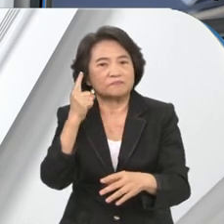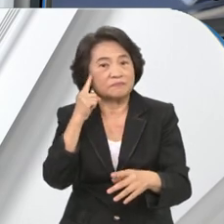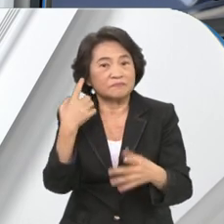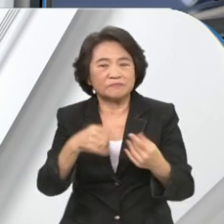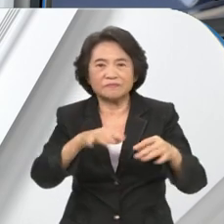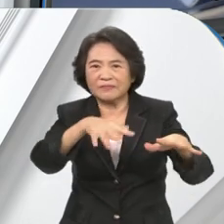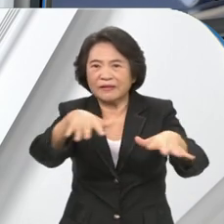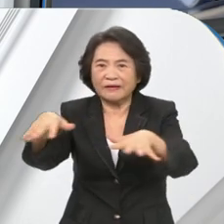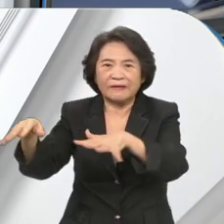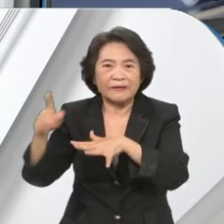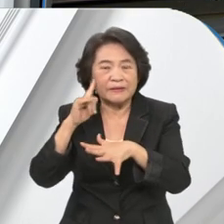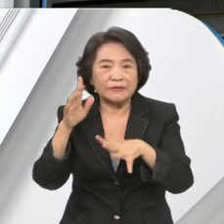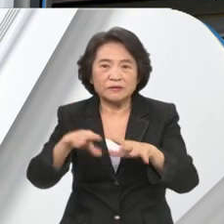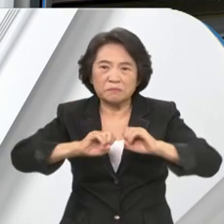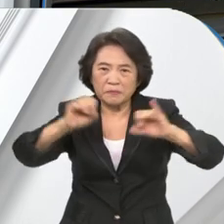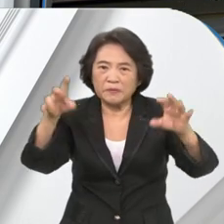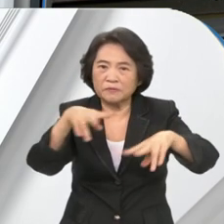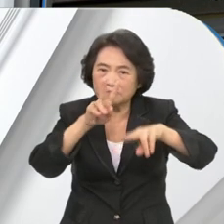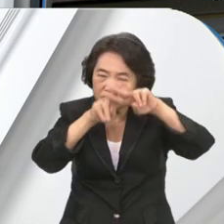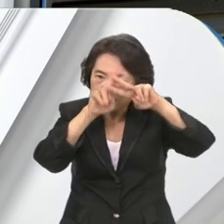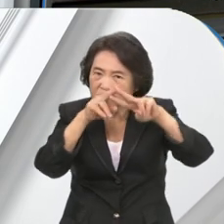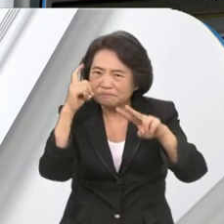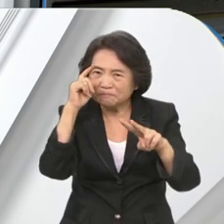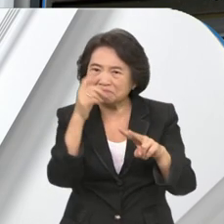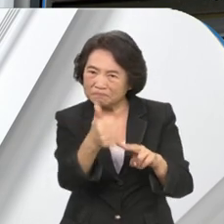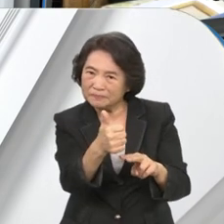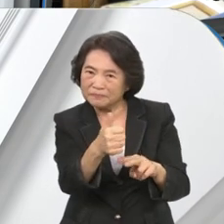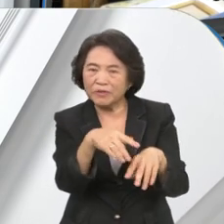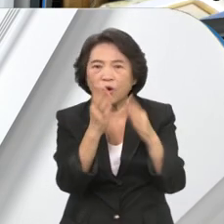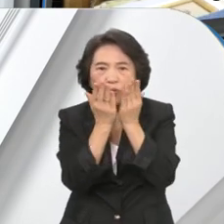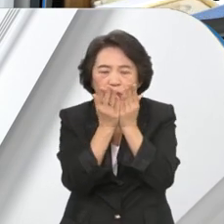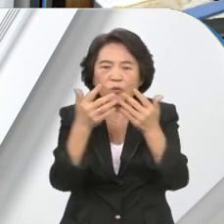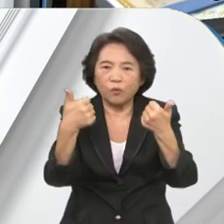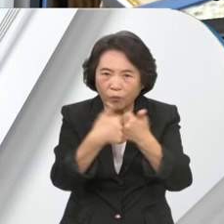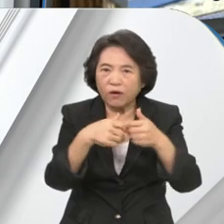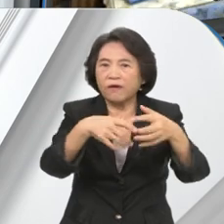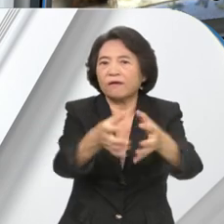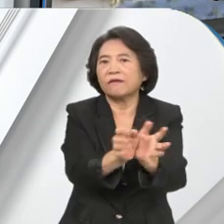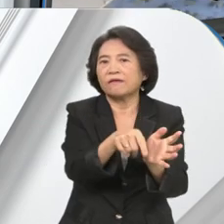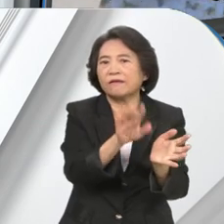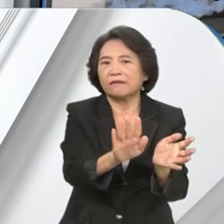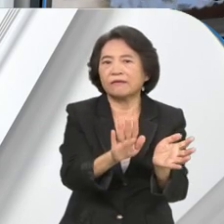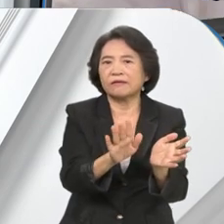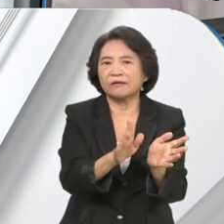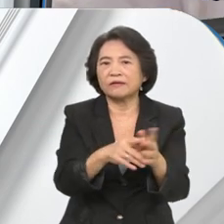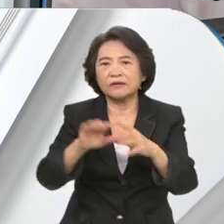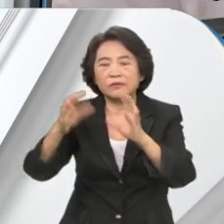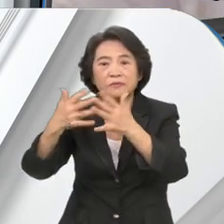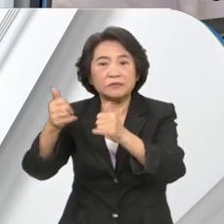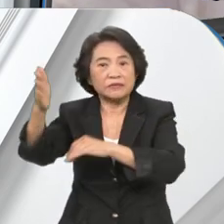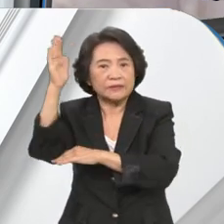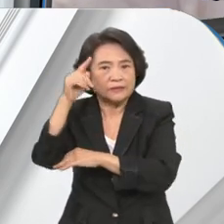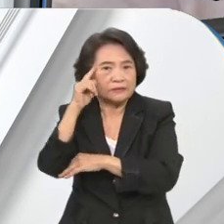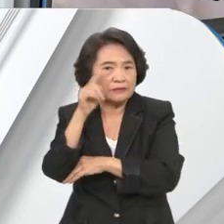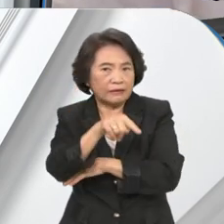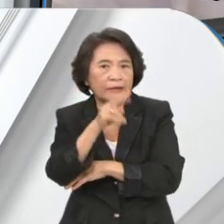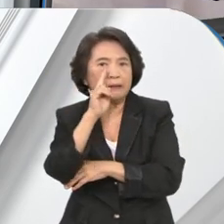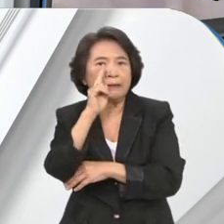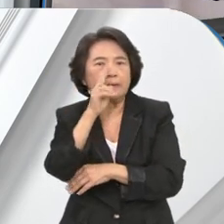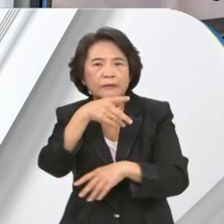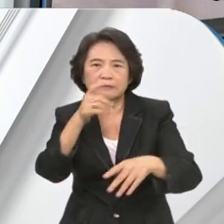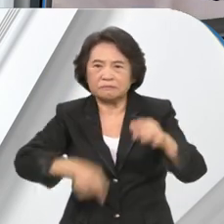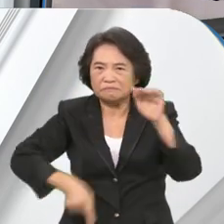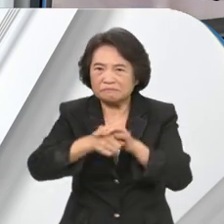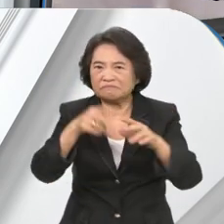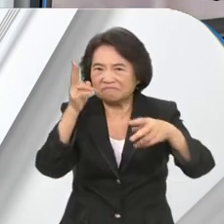不满党区欺压百姓，故所就镇内宣传穷山思想的特殊费。本国民政府看作是